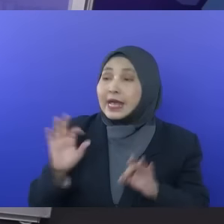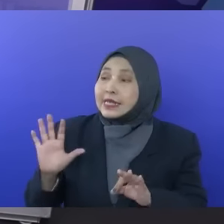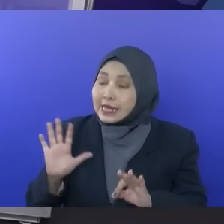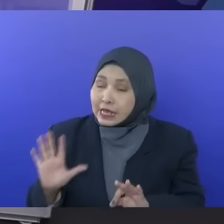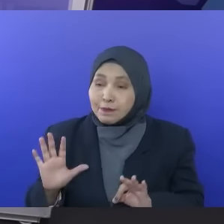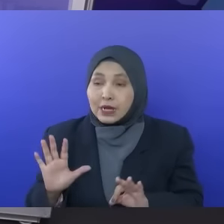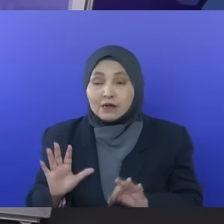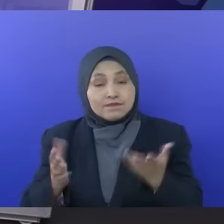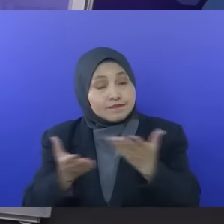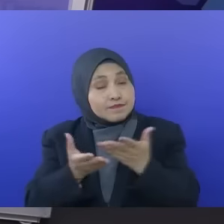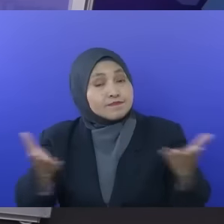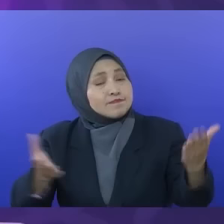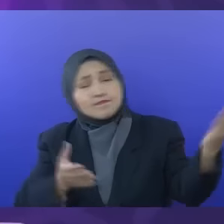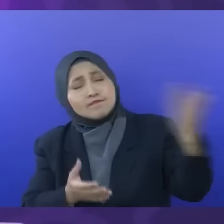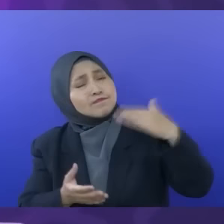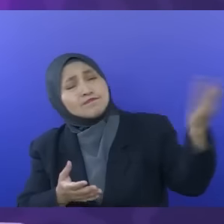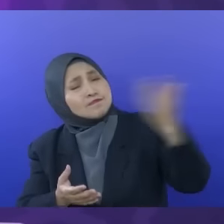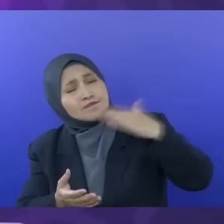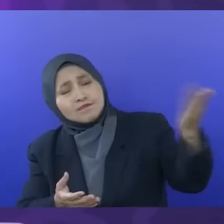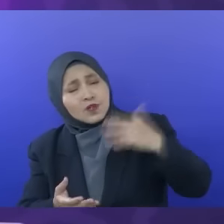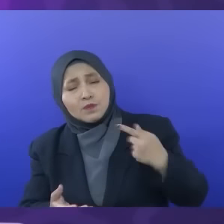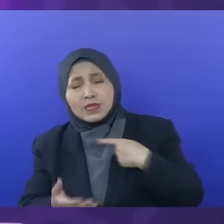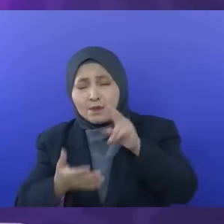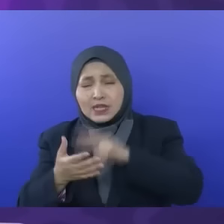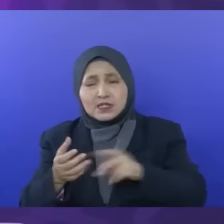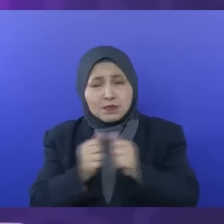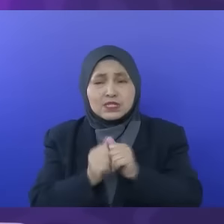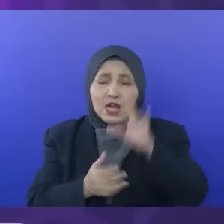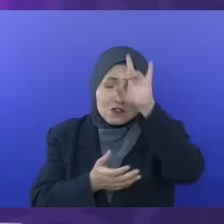Alquran Jun Kita baca sama-sama Audzubillahiminasyaitonirrojim